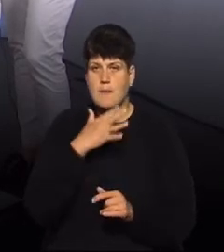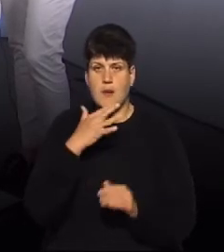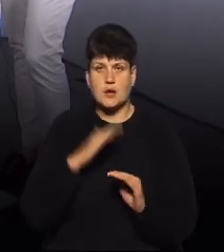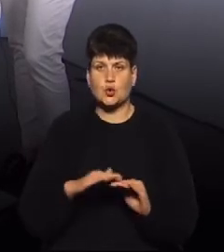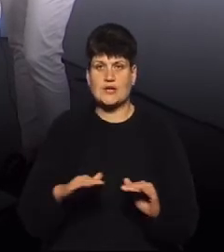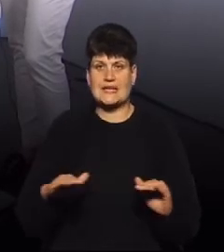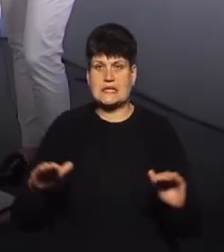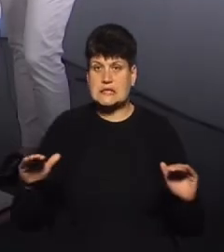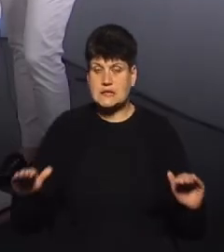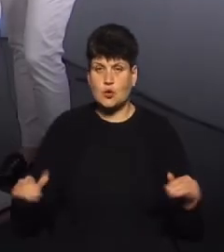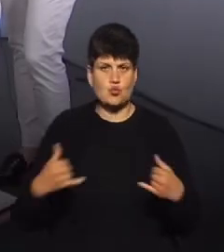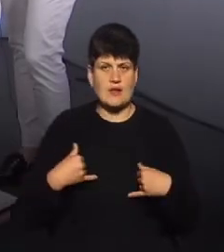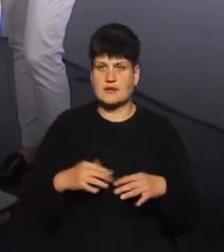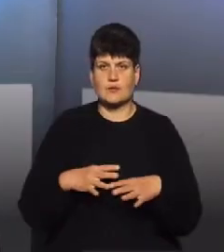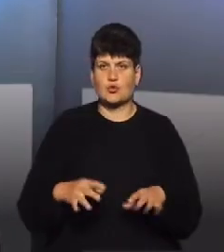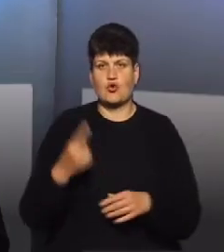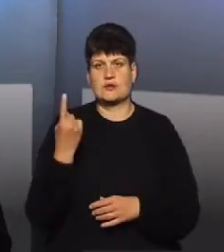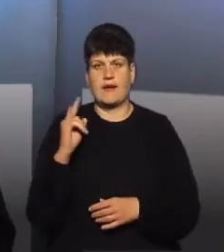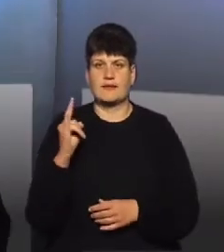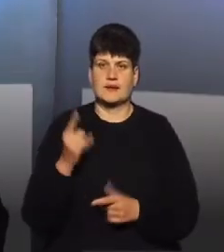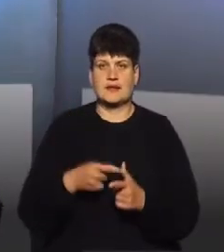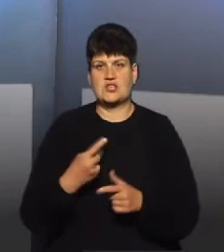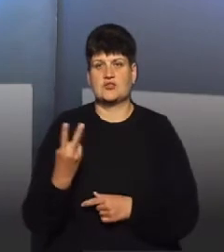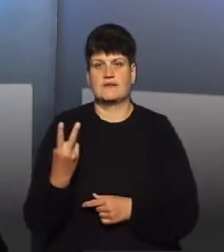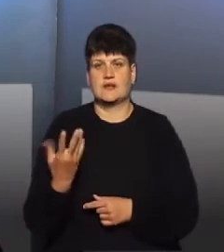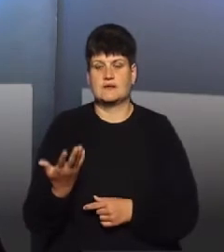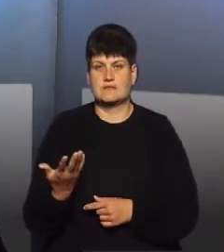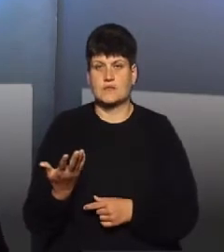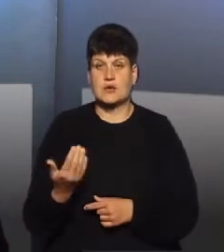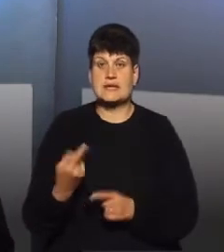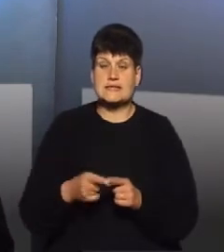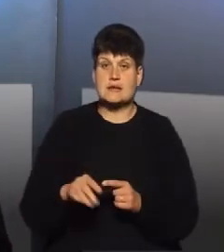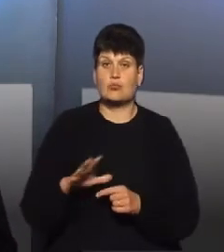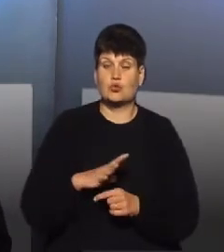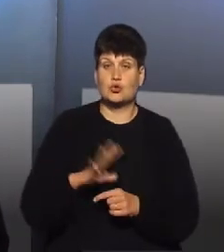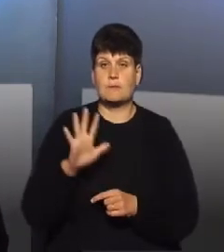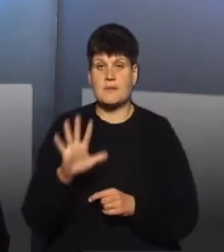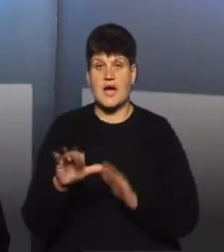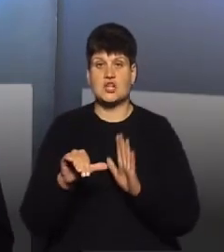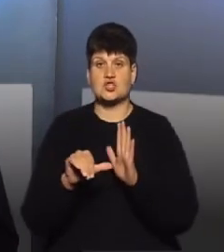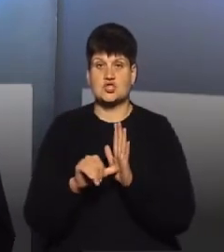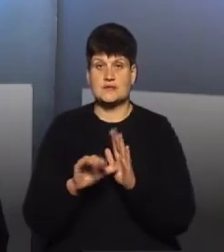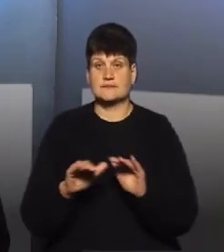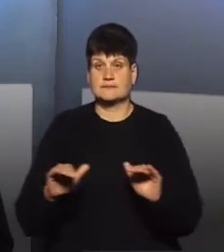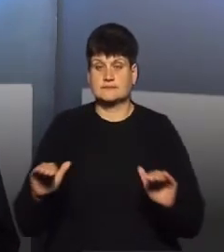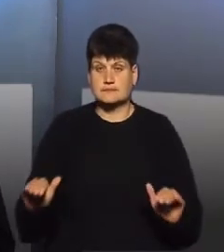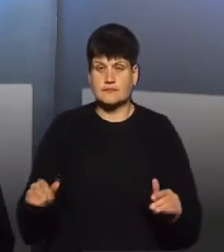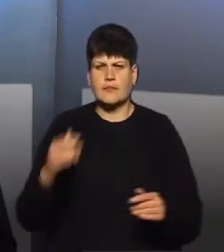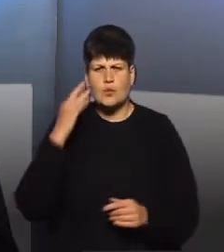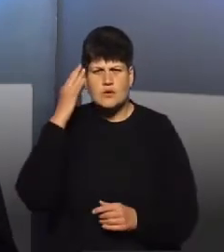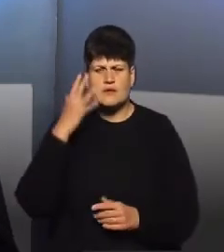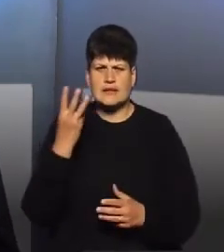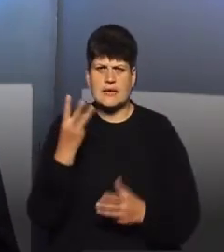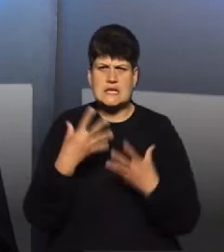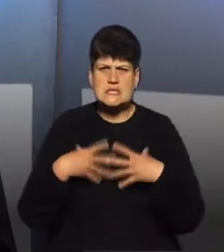нас не було одна дитина чи дві, а це було п'яти, шести. І представте собі, коли три сім'ї, це